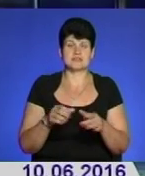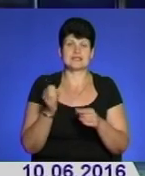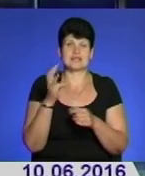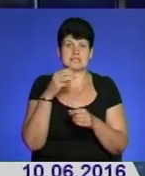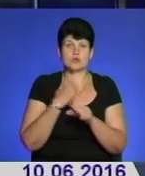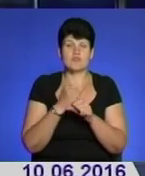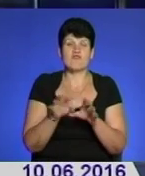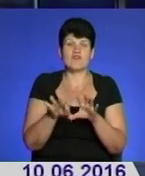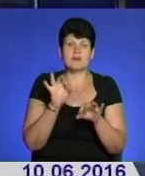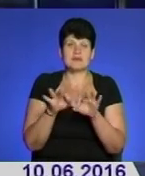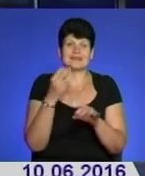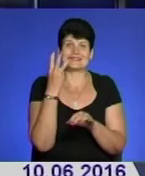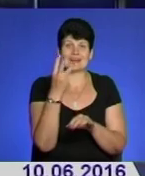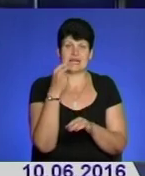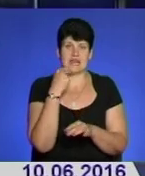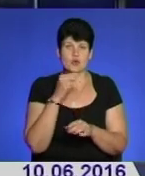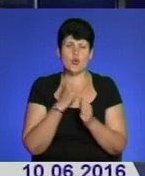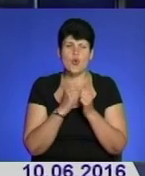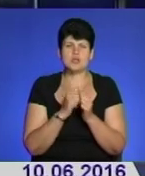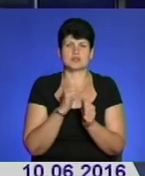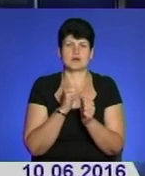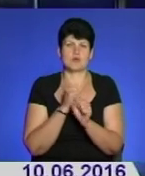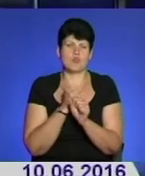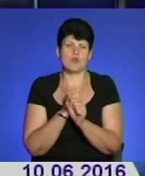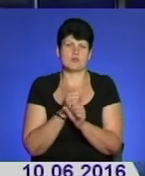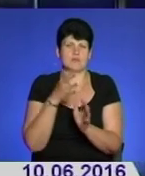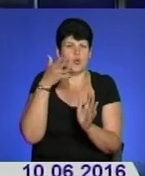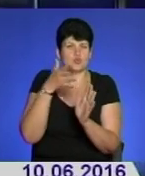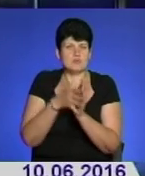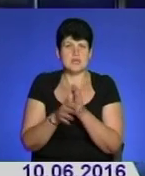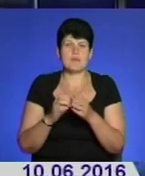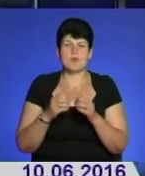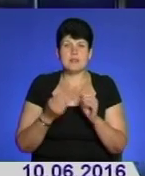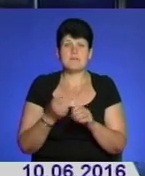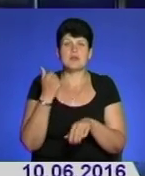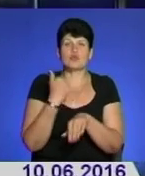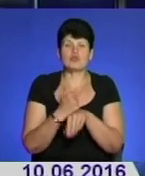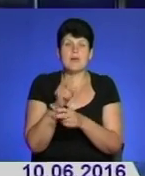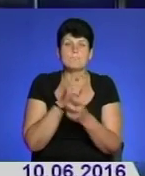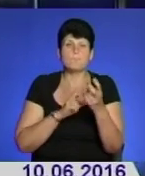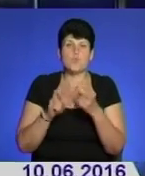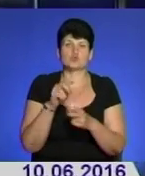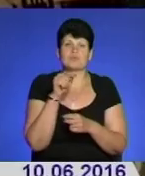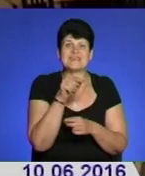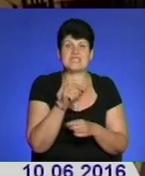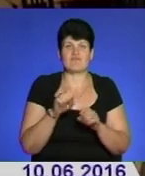найкращих. Організатори зазначають, що кожна робота відзначалась розумінням проблеми і, що головне, пошуком її